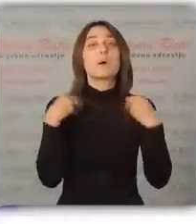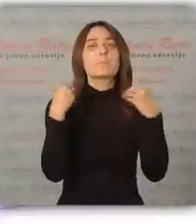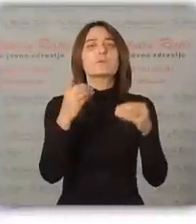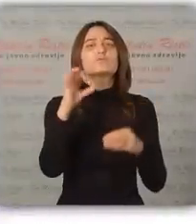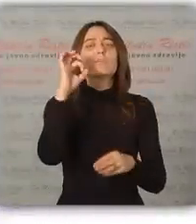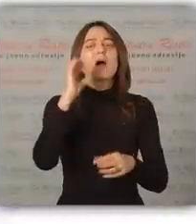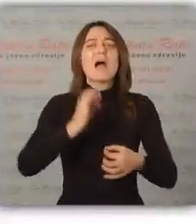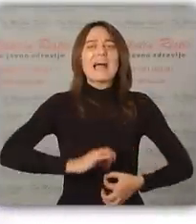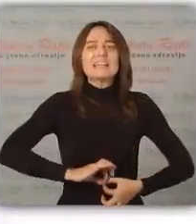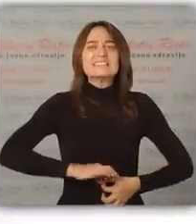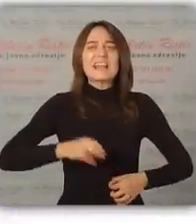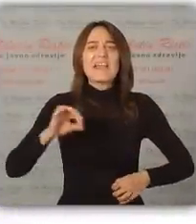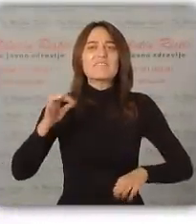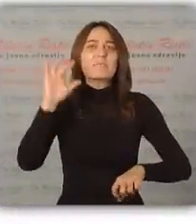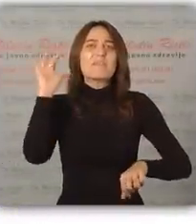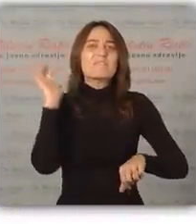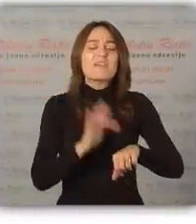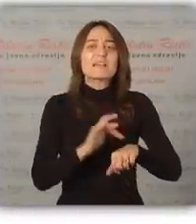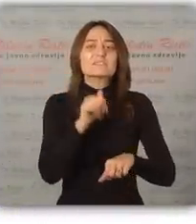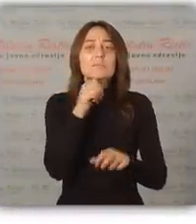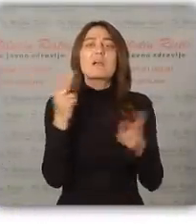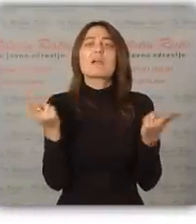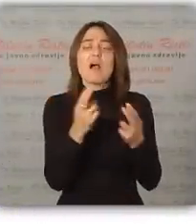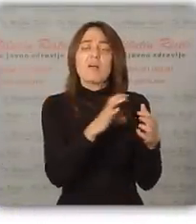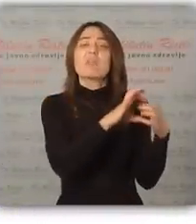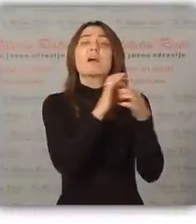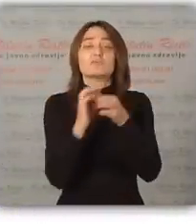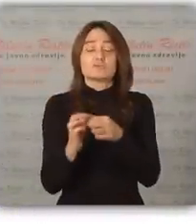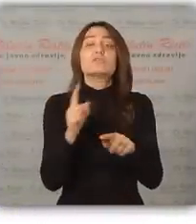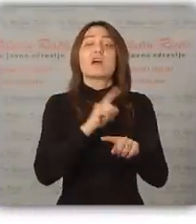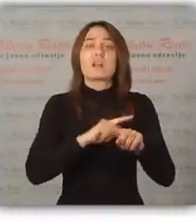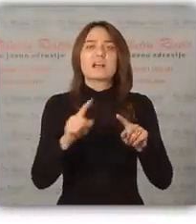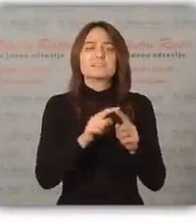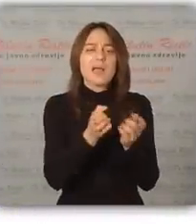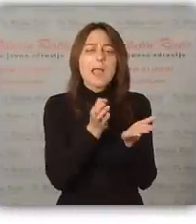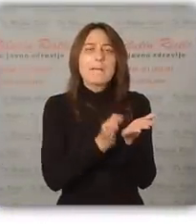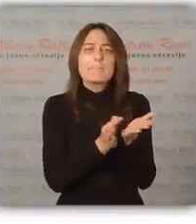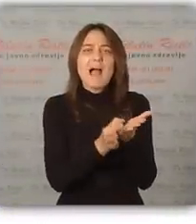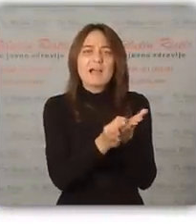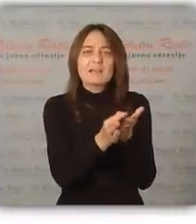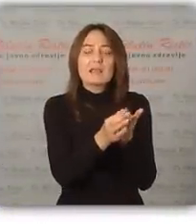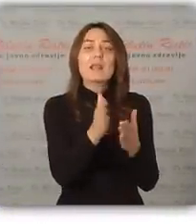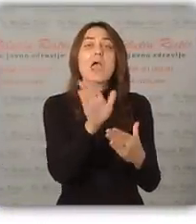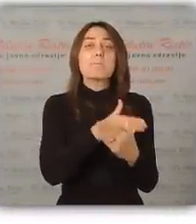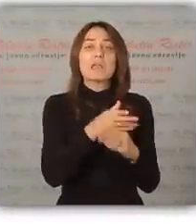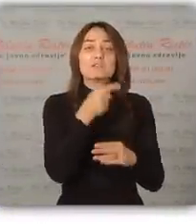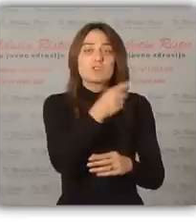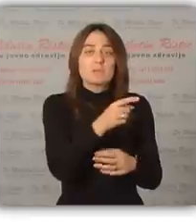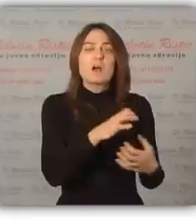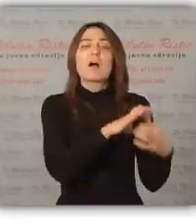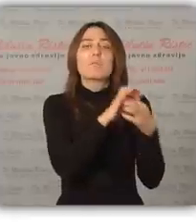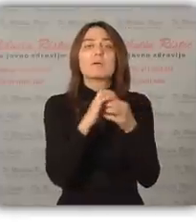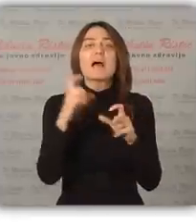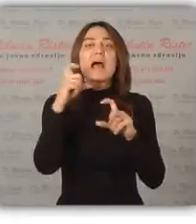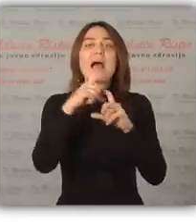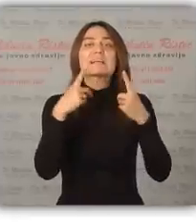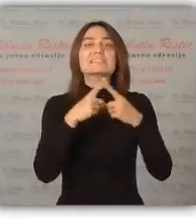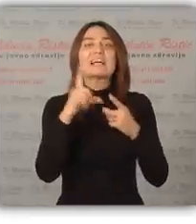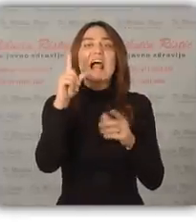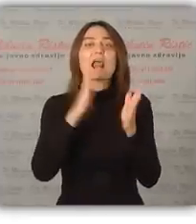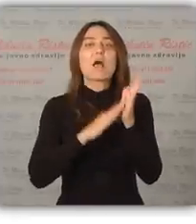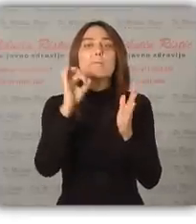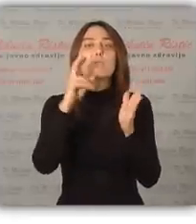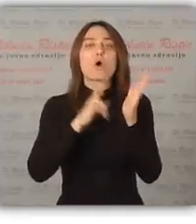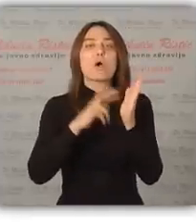Danas ćemo pričati o crevnim infekcijama i kao najčešći uzrok bakterija, a među njima najčešća